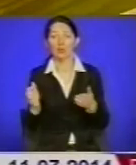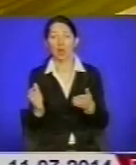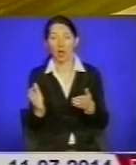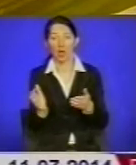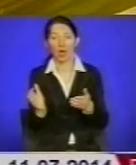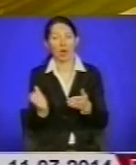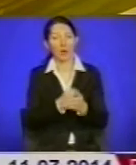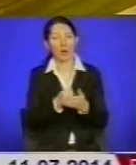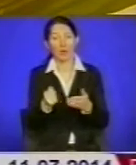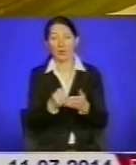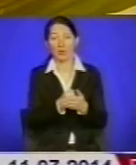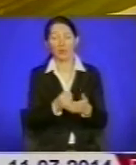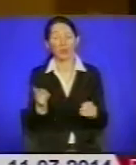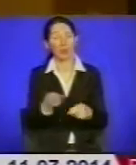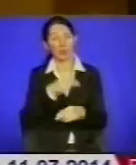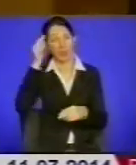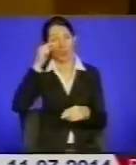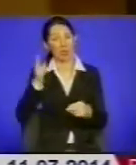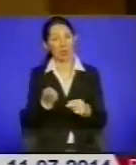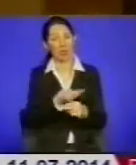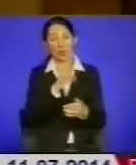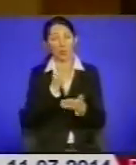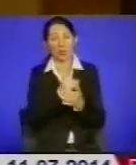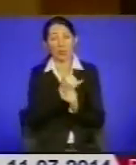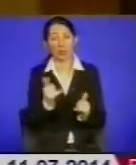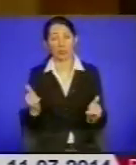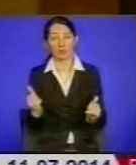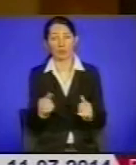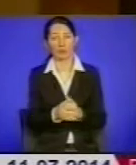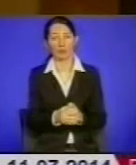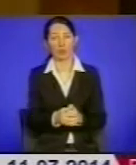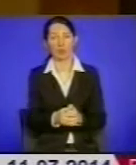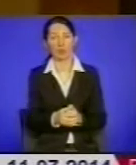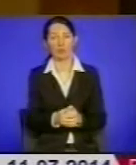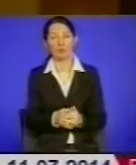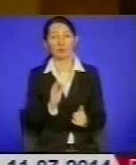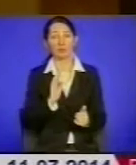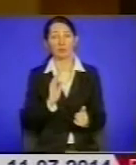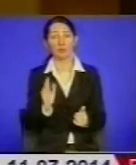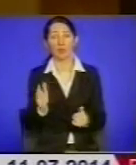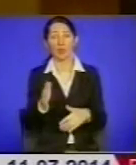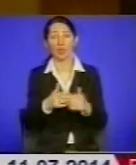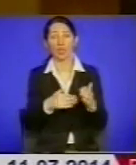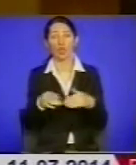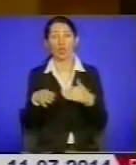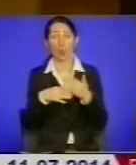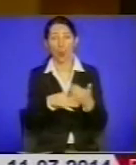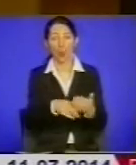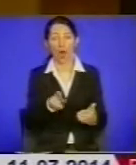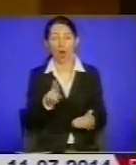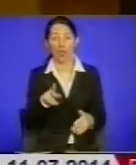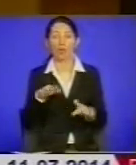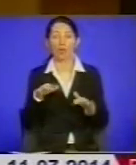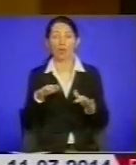навчання, без певного досвіду неможливо. Як підготувати шпиталі? Буде практична допомога, як